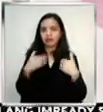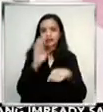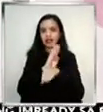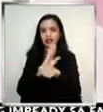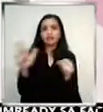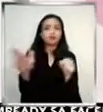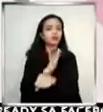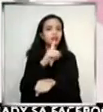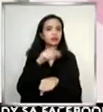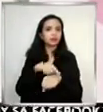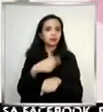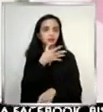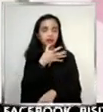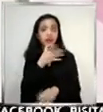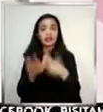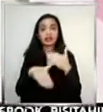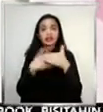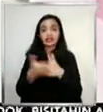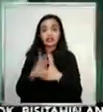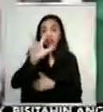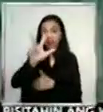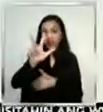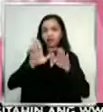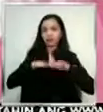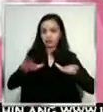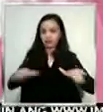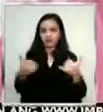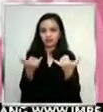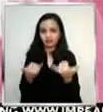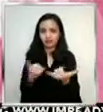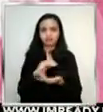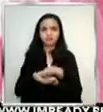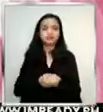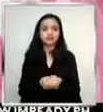full-time mom. Tatlo na ang kanyang anak ngayon.